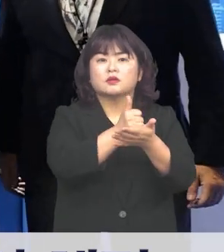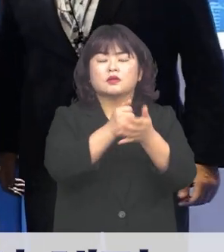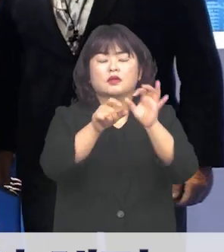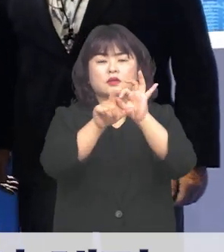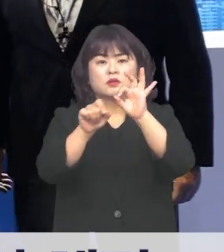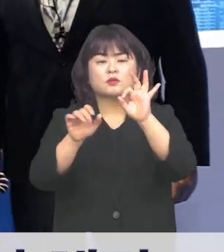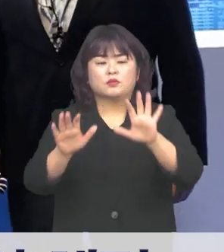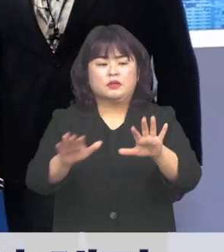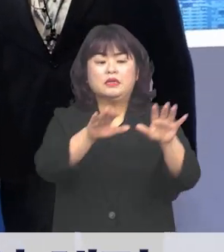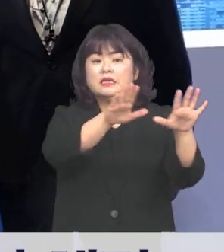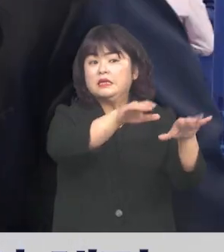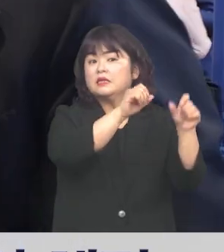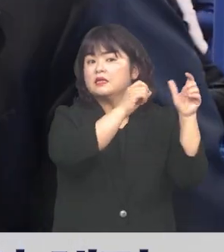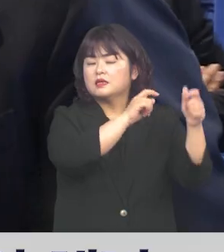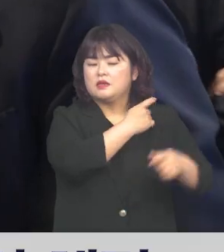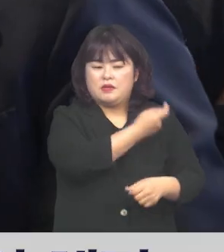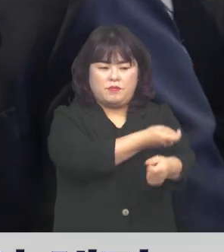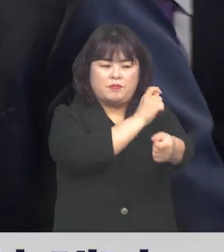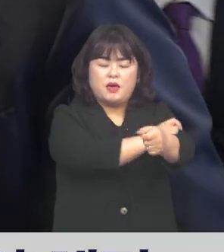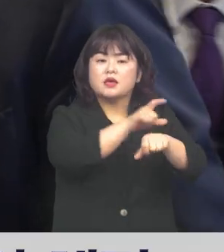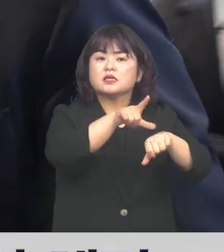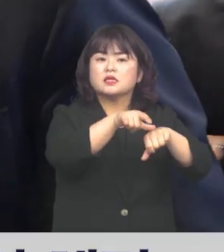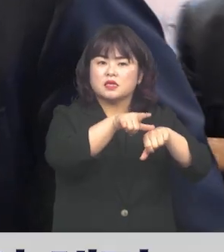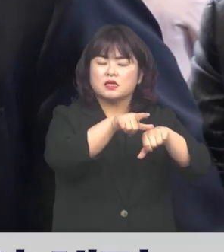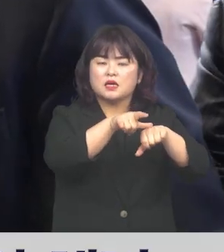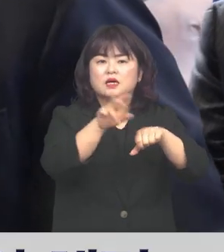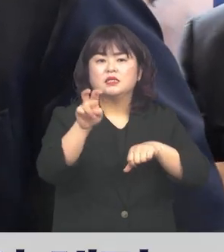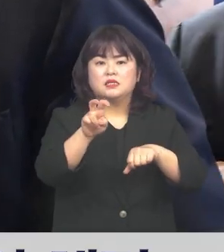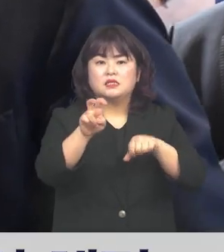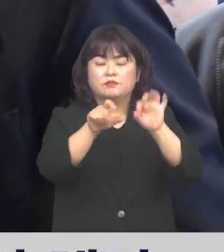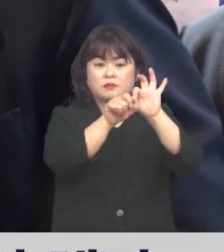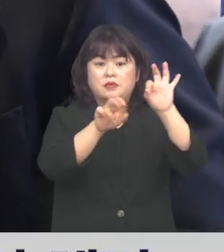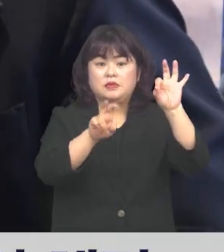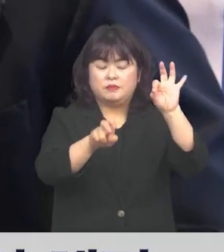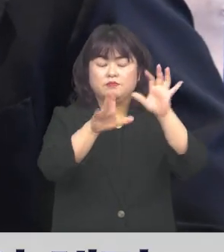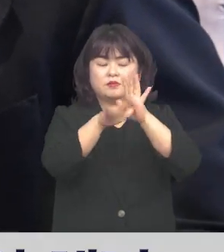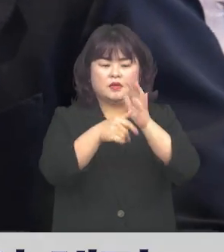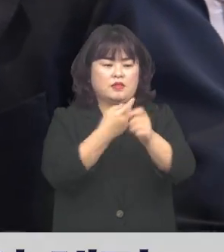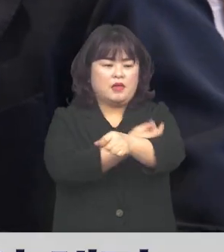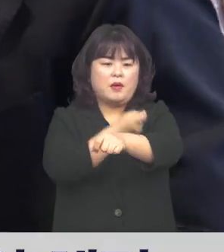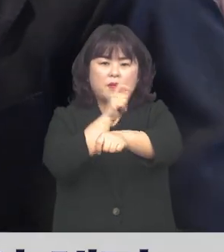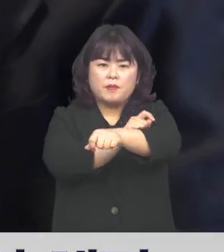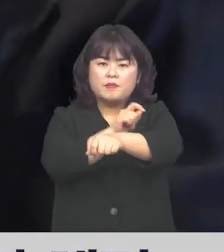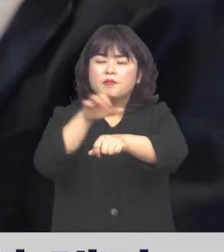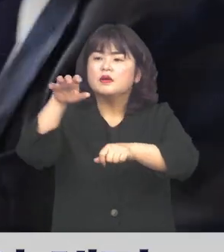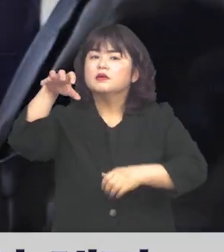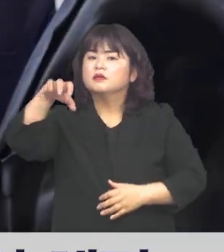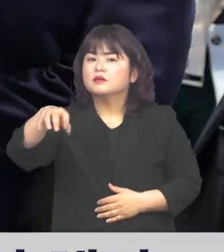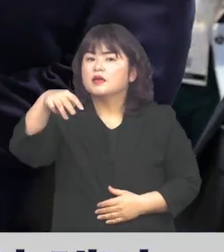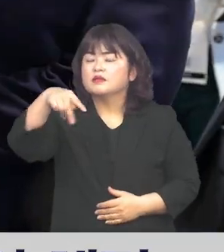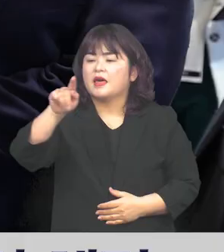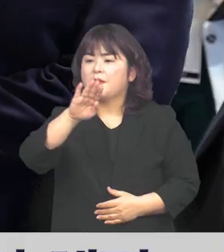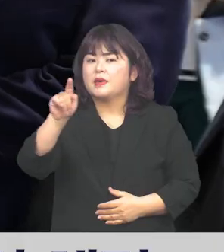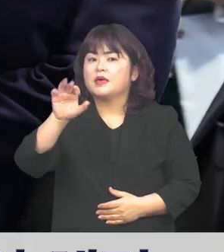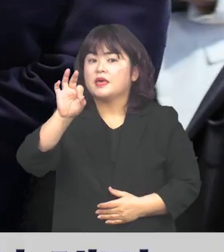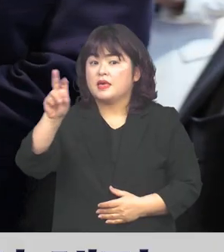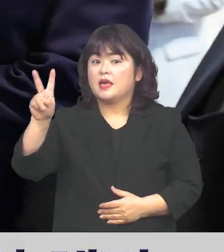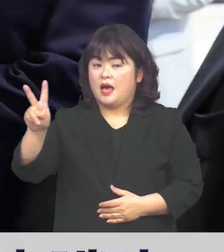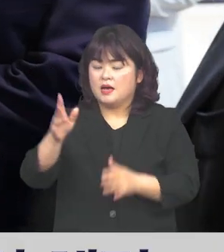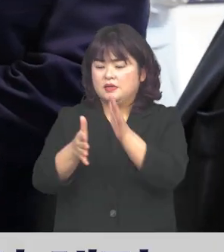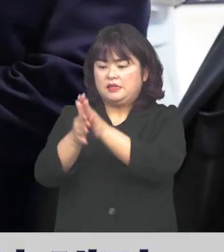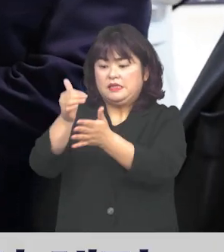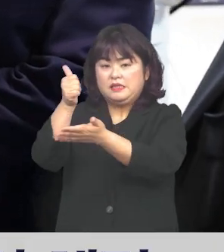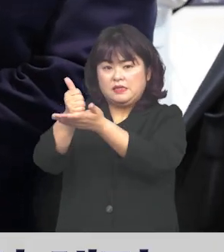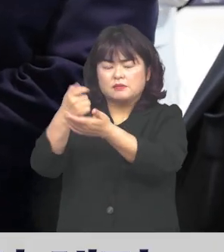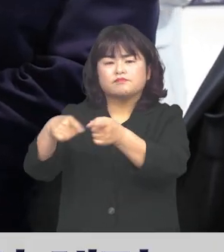이상일 용인특례시장은 현지 시간 22일 관광혁신서밋 2025가 열리고 있는 세비야시의 박람회장에서 호세 루이스